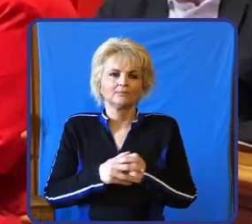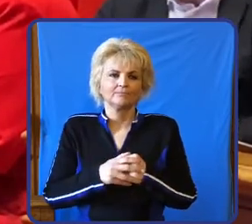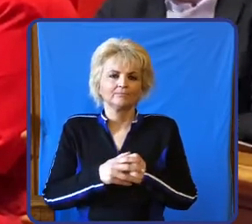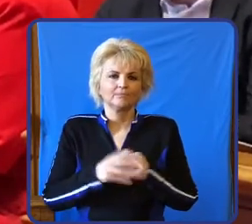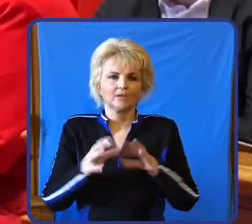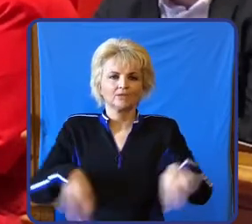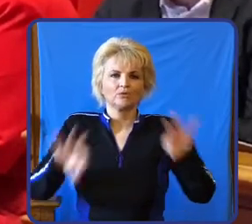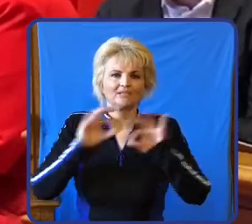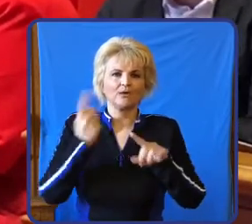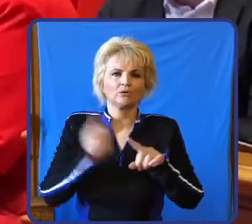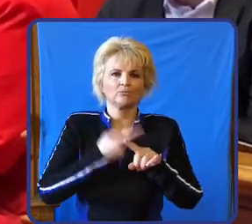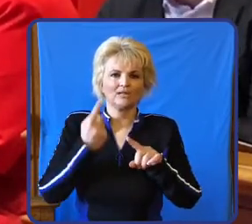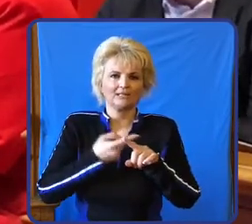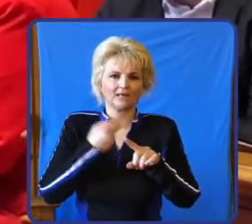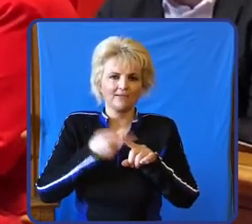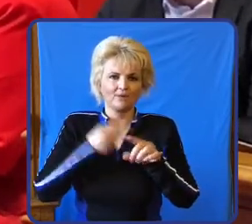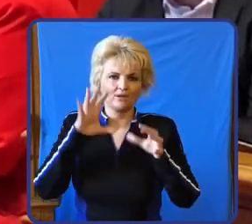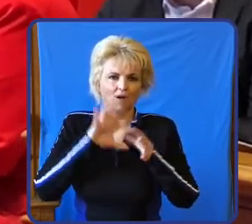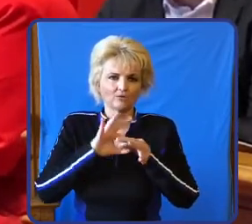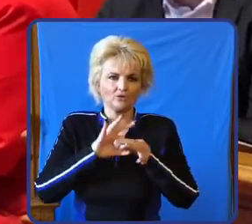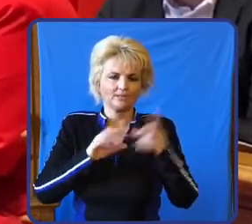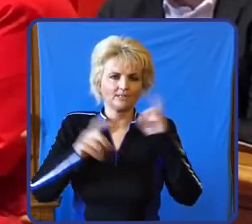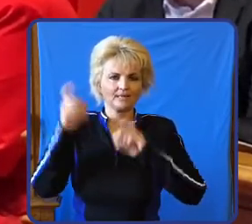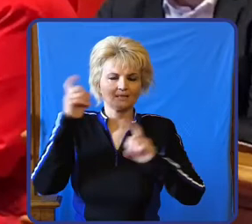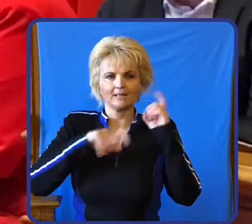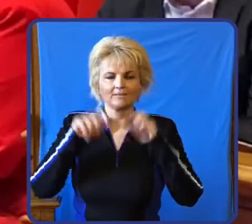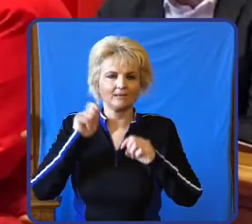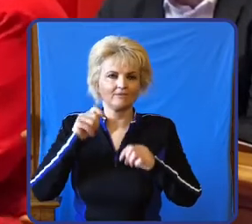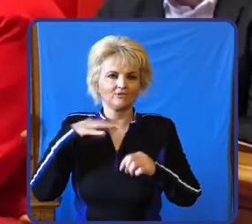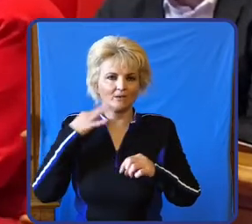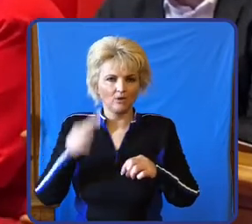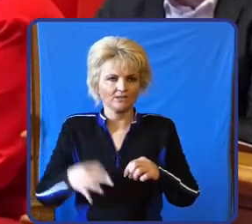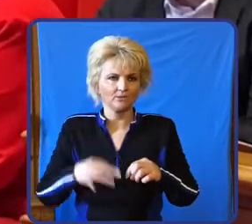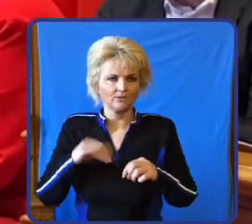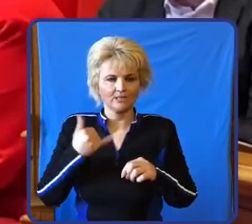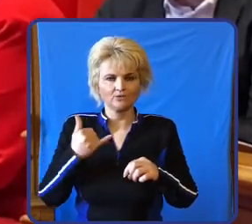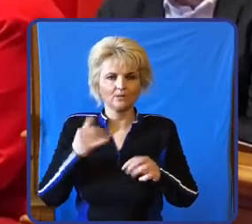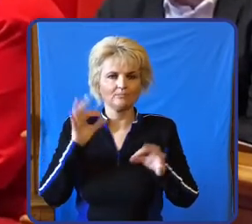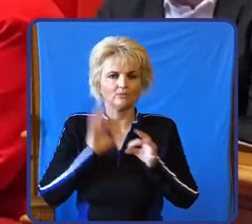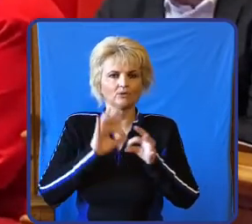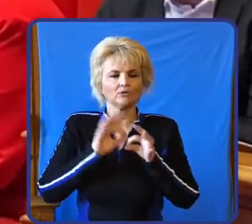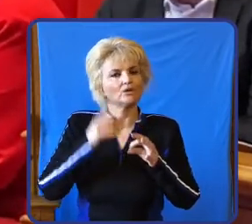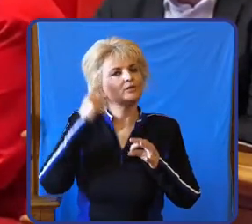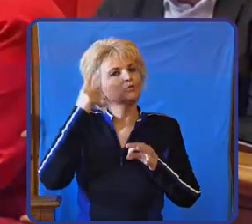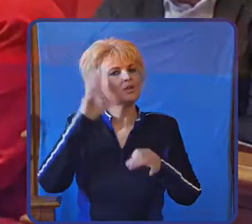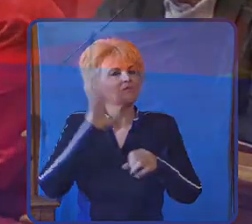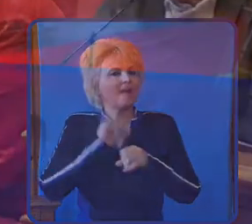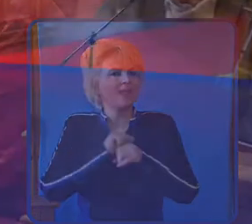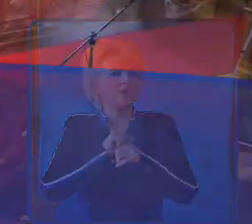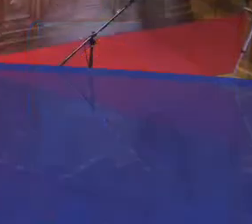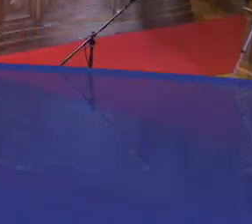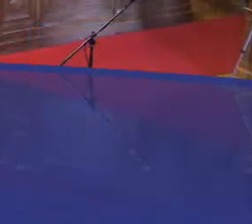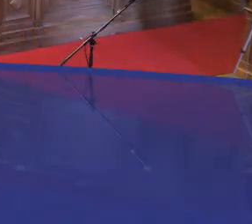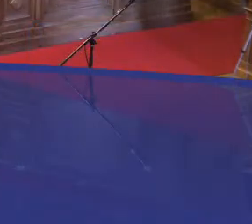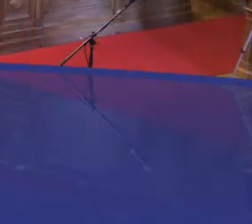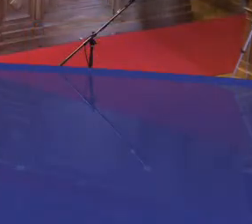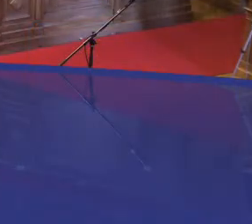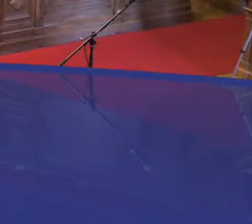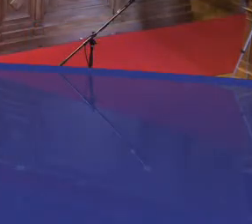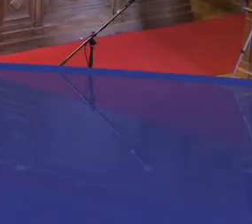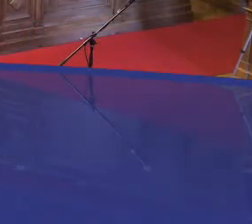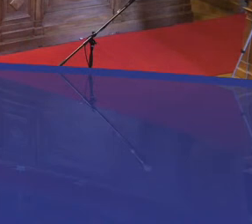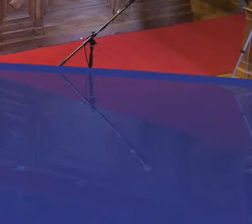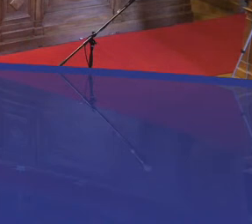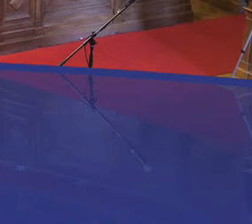az országos politikai életről. Szerintem képviselő asszony is pontosan tudja a választ, mert arra a kutya nem kíváncsi a